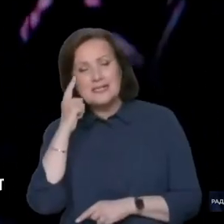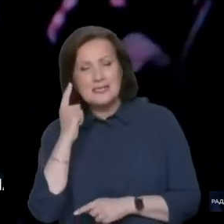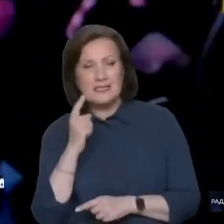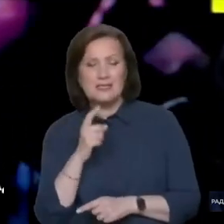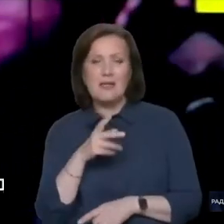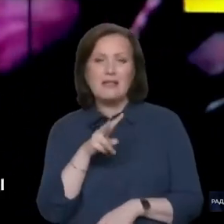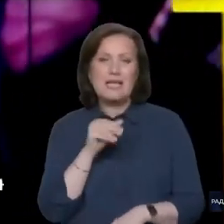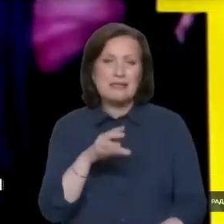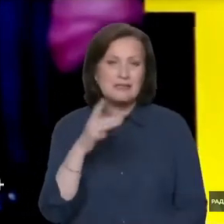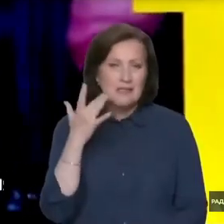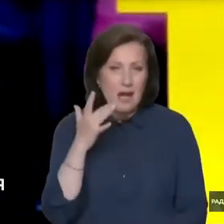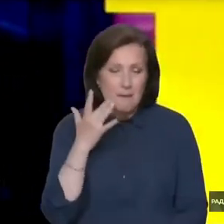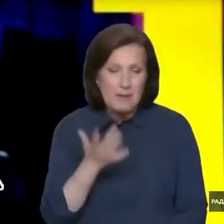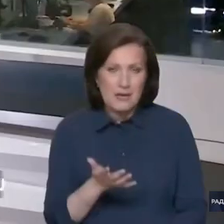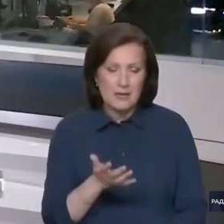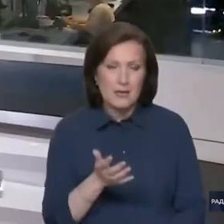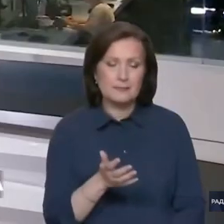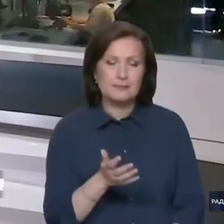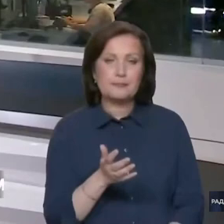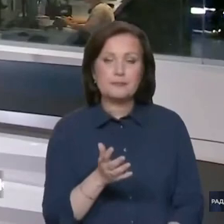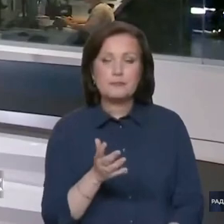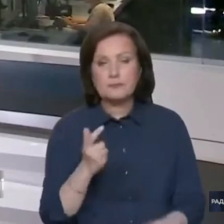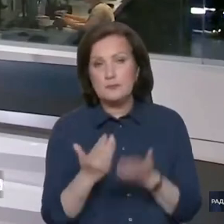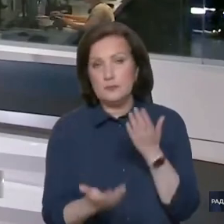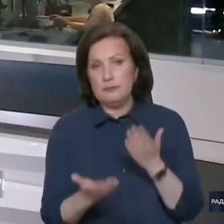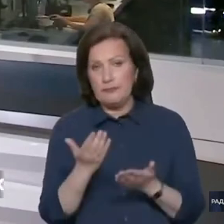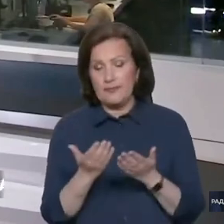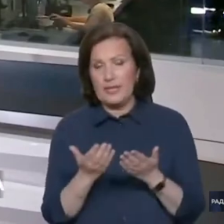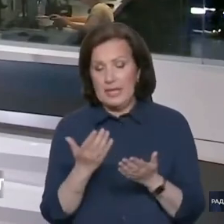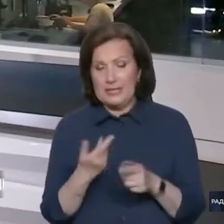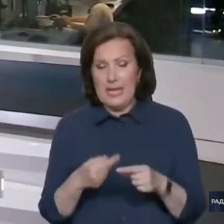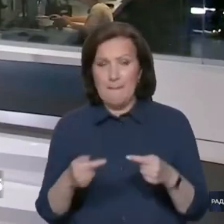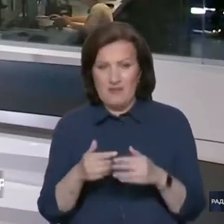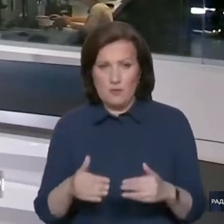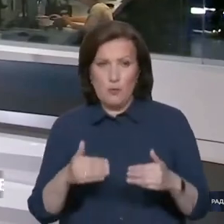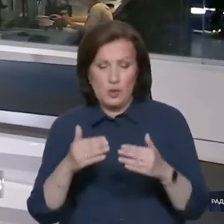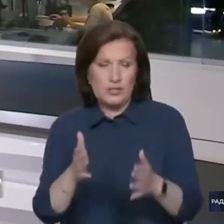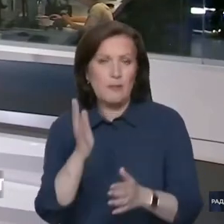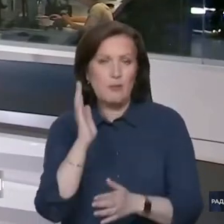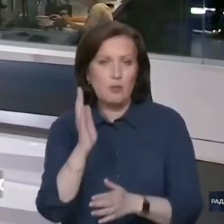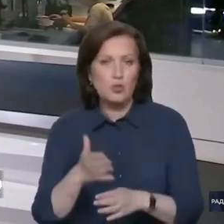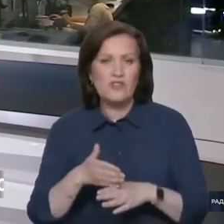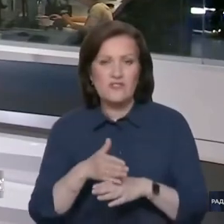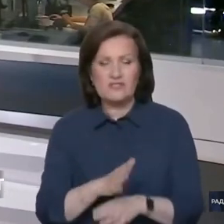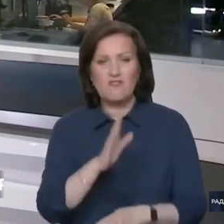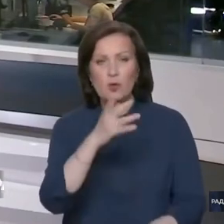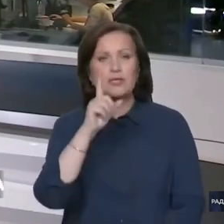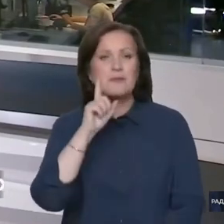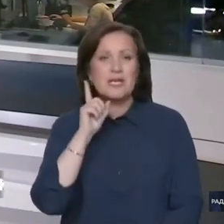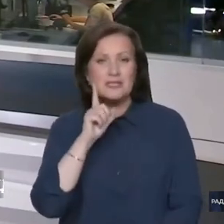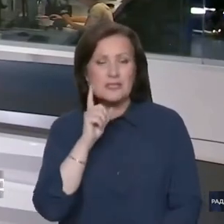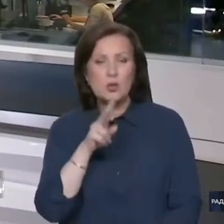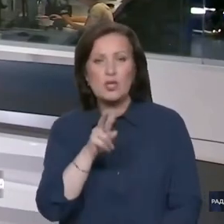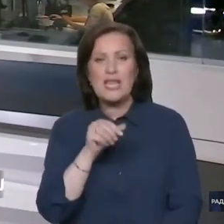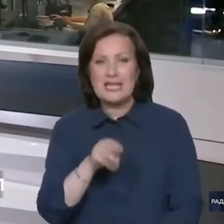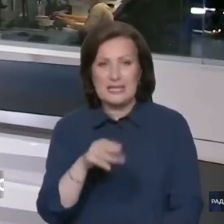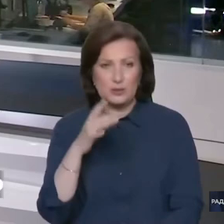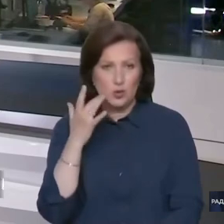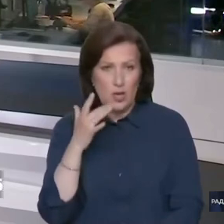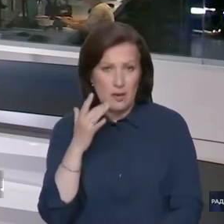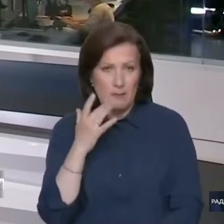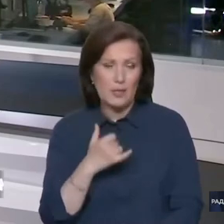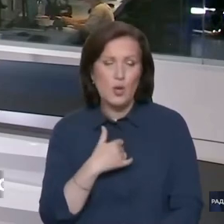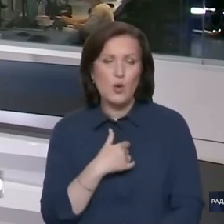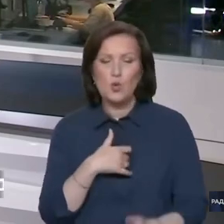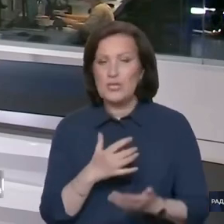Латинська Америка. І на певному етапі, напевно, ще відбудеться і візит Володимира Зеленського до Латинської Америки. У